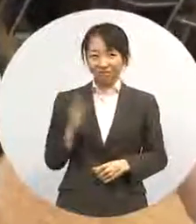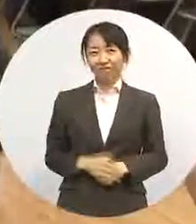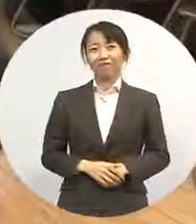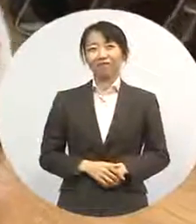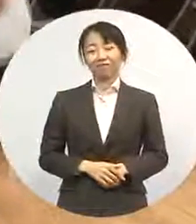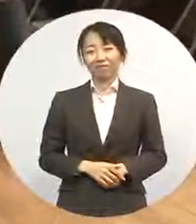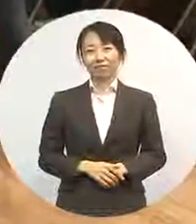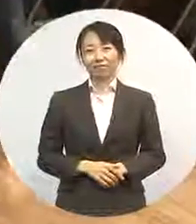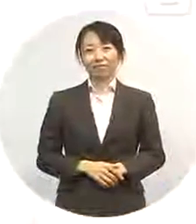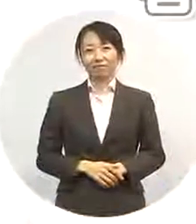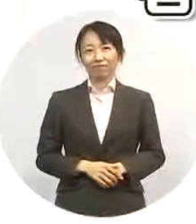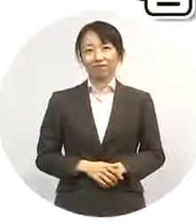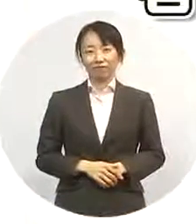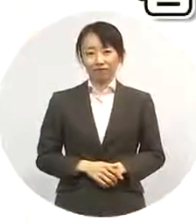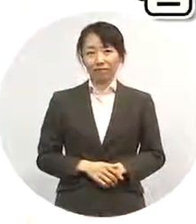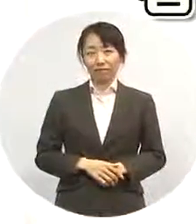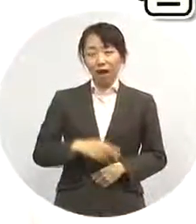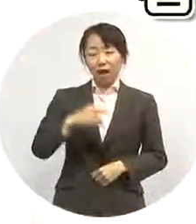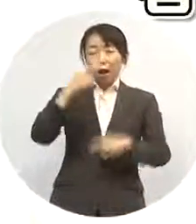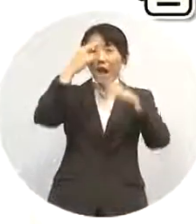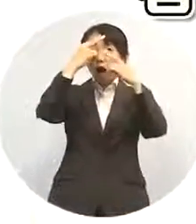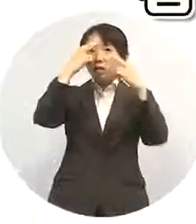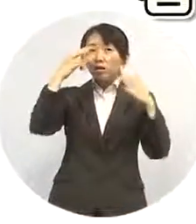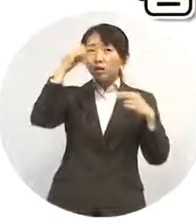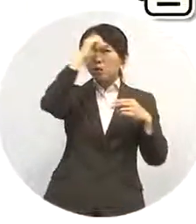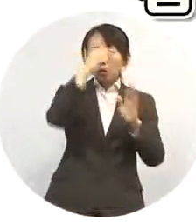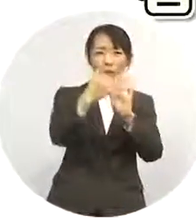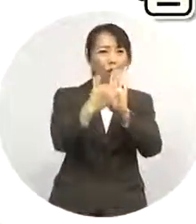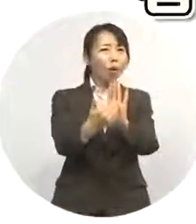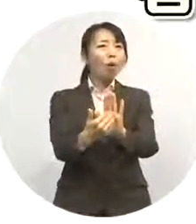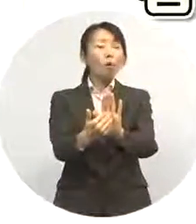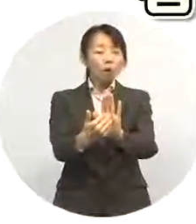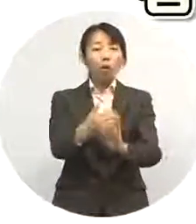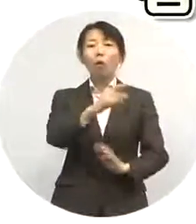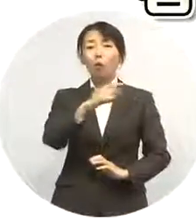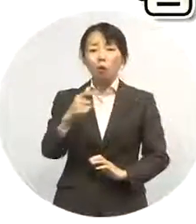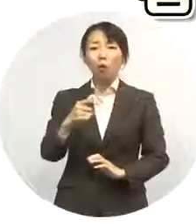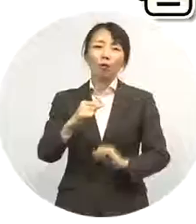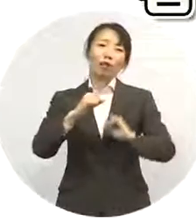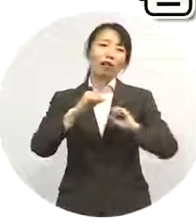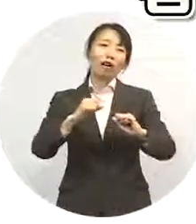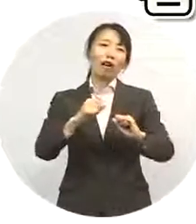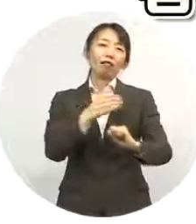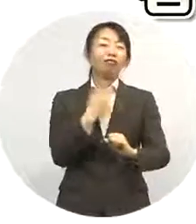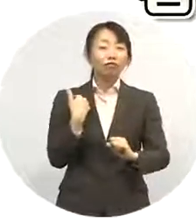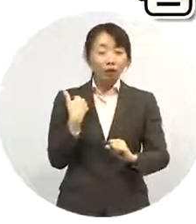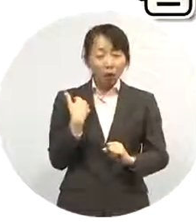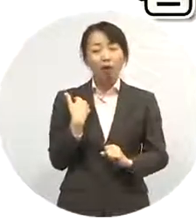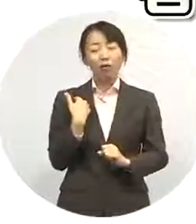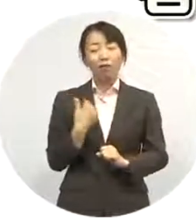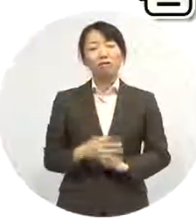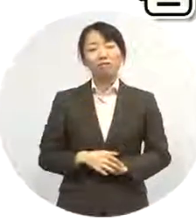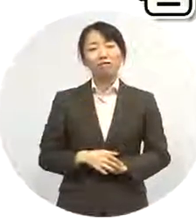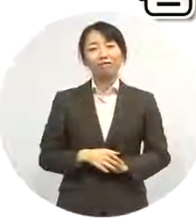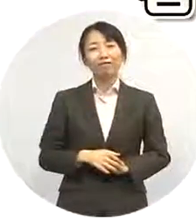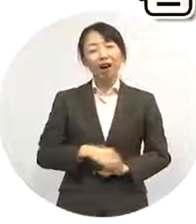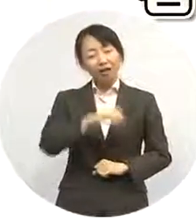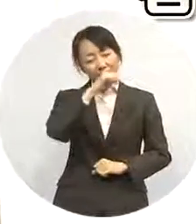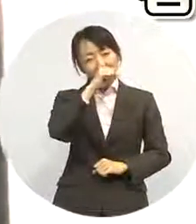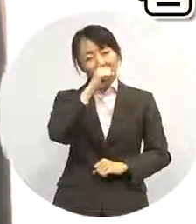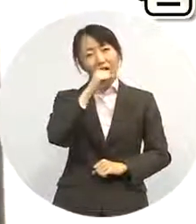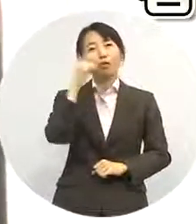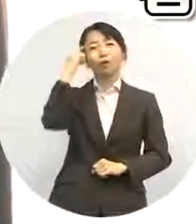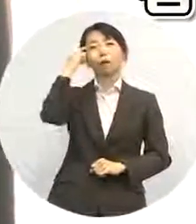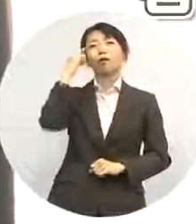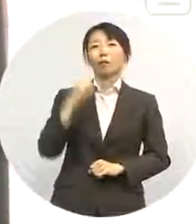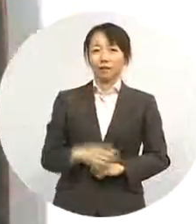ジしています。 認知予防とかそういうのをやっていただくので、すごくね、良かったなって私は思